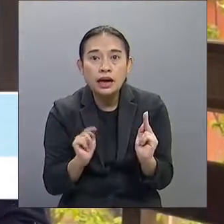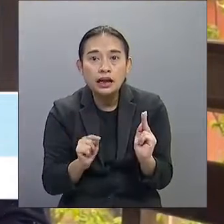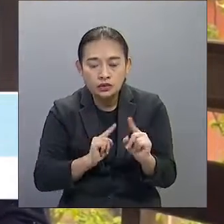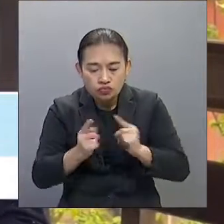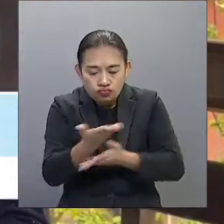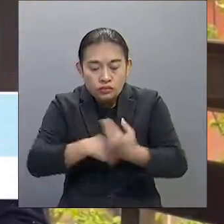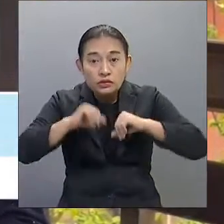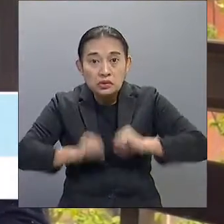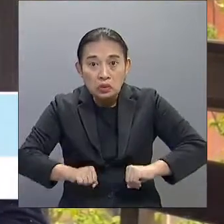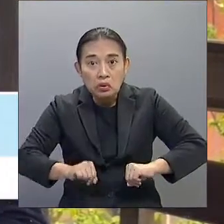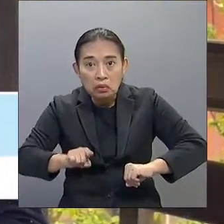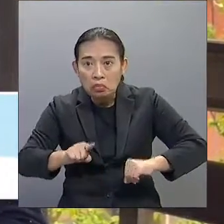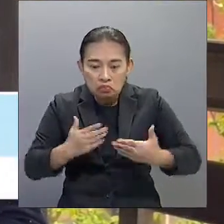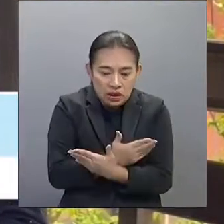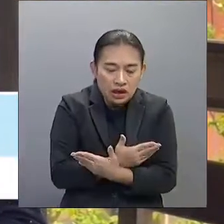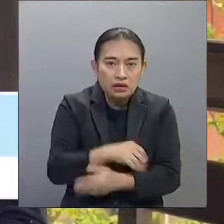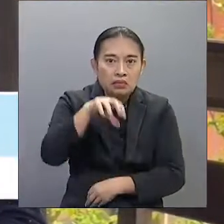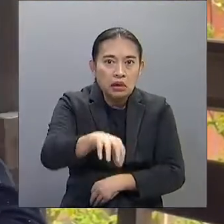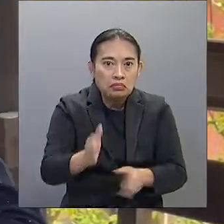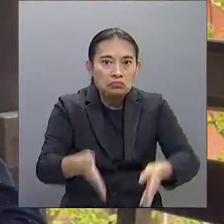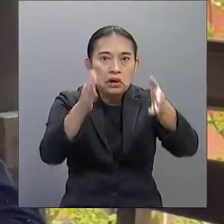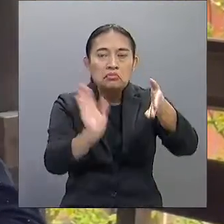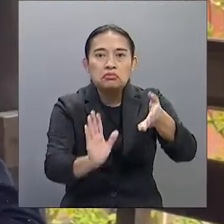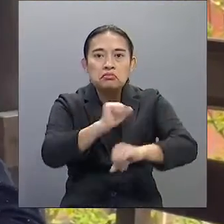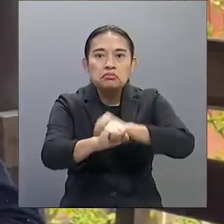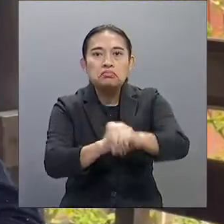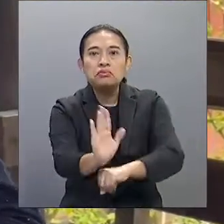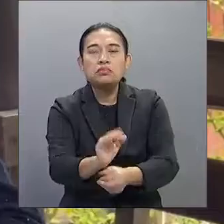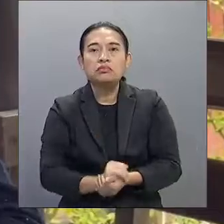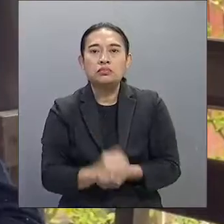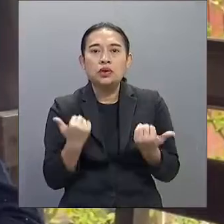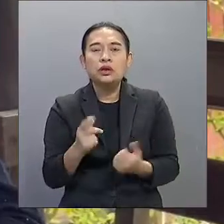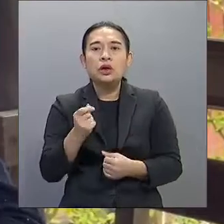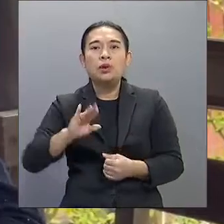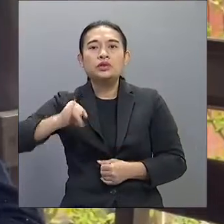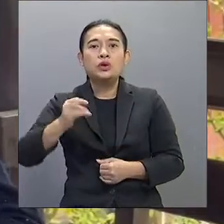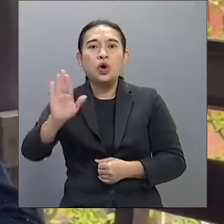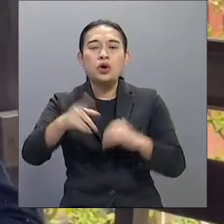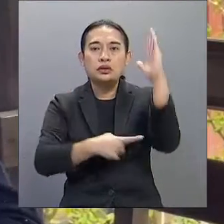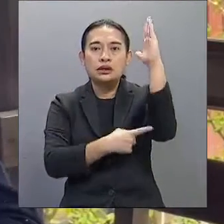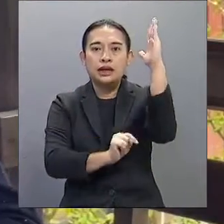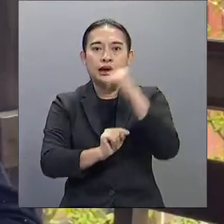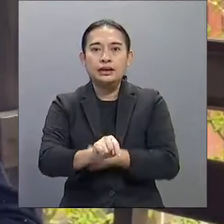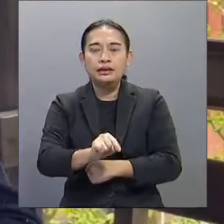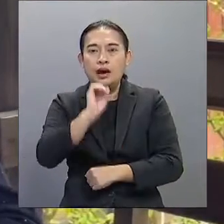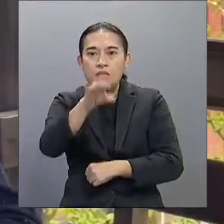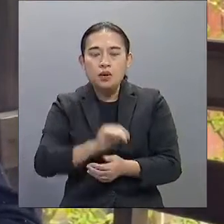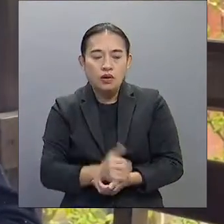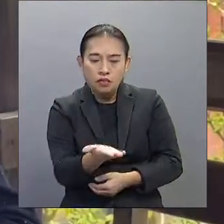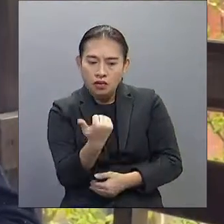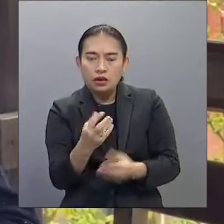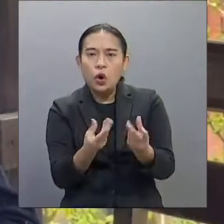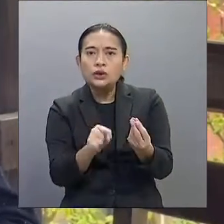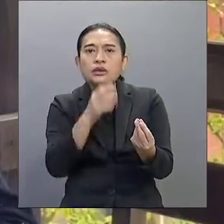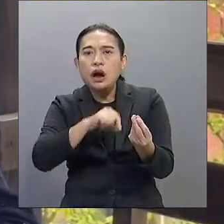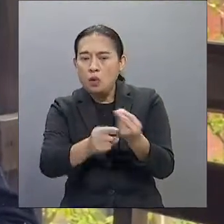ลำ ไม่ขอสราง ซึ่งทางองคกบอยอสจัหวดก็ขอที่ขับคืนที่เก